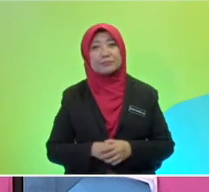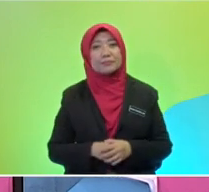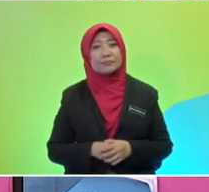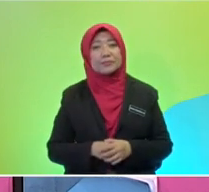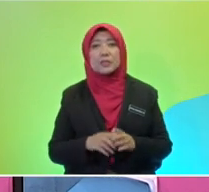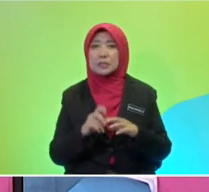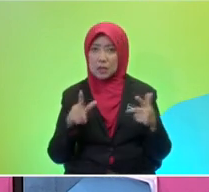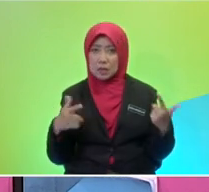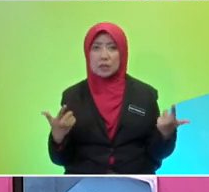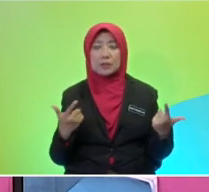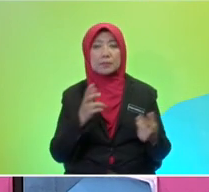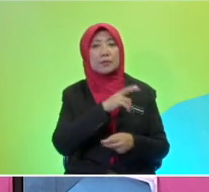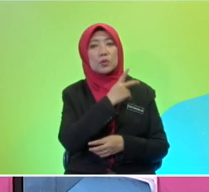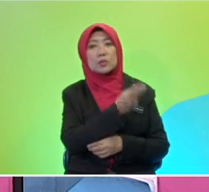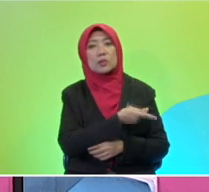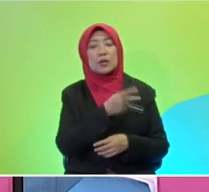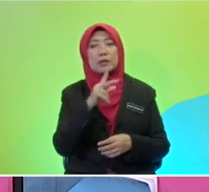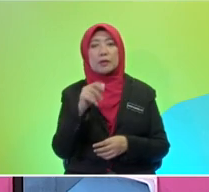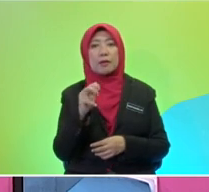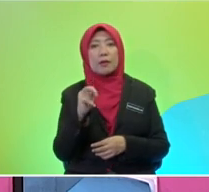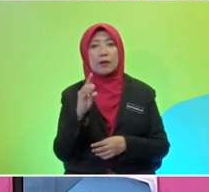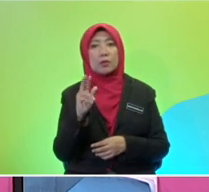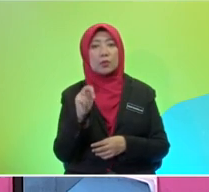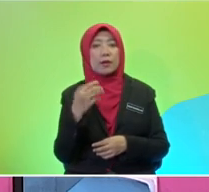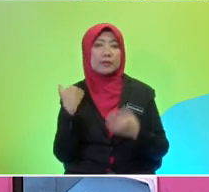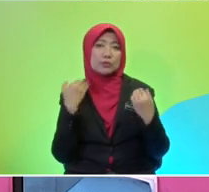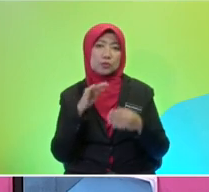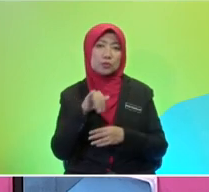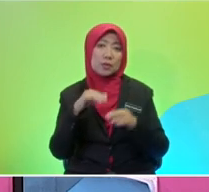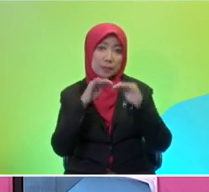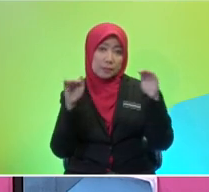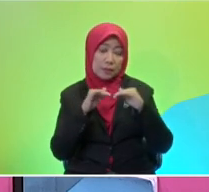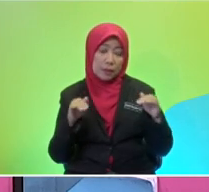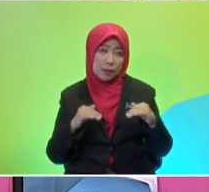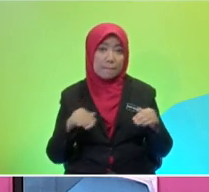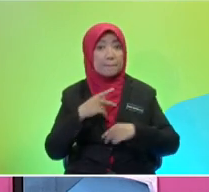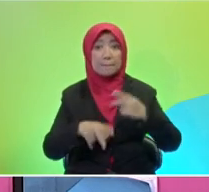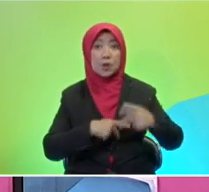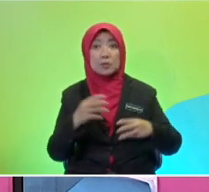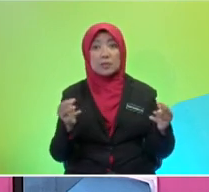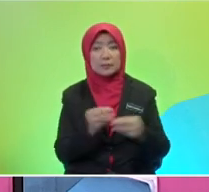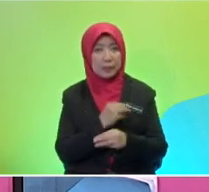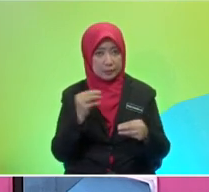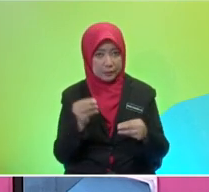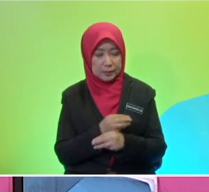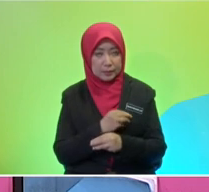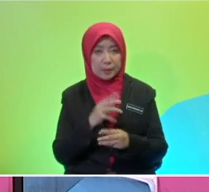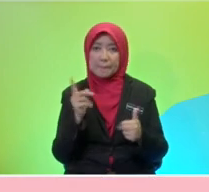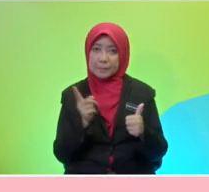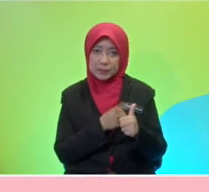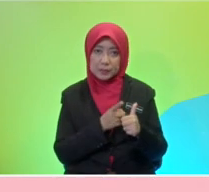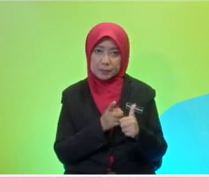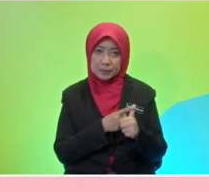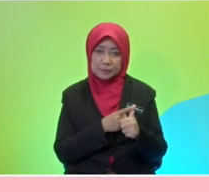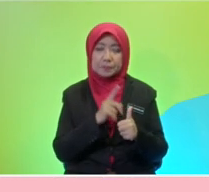selain daripada penguasaan kandungan kita ada tahap penguasaan kemahiran proses mathematic oke yang pertama kita masih